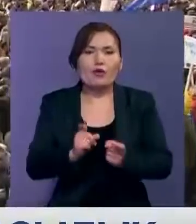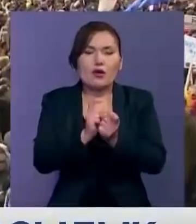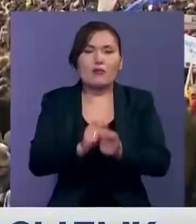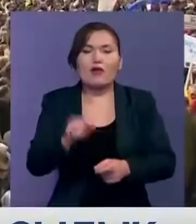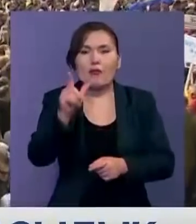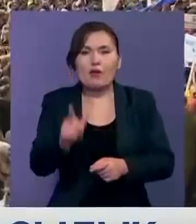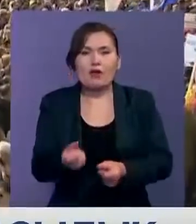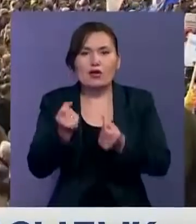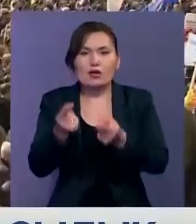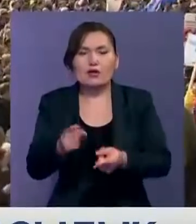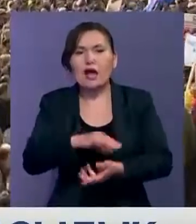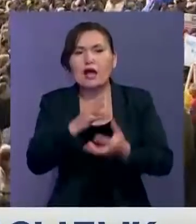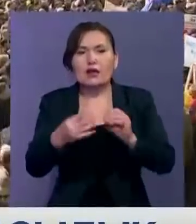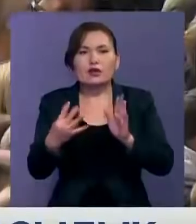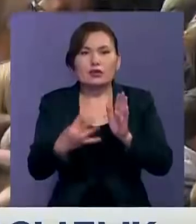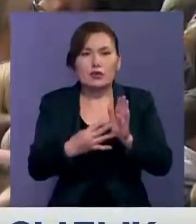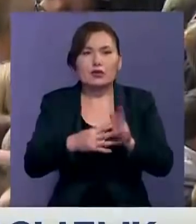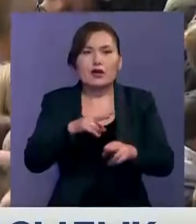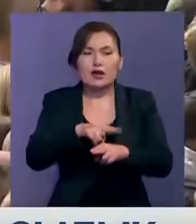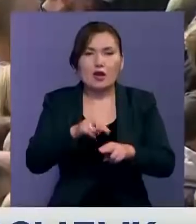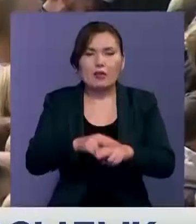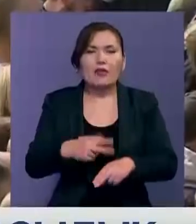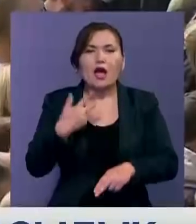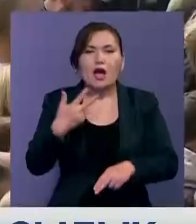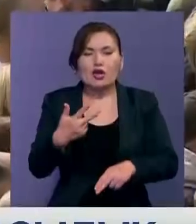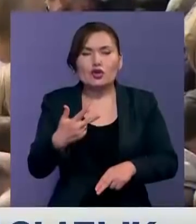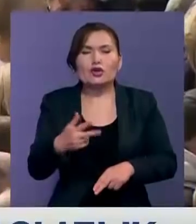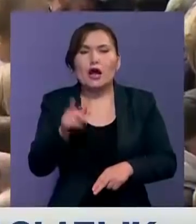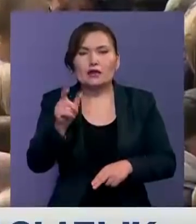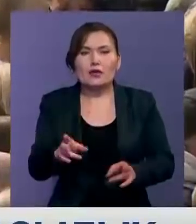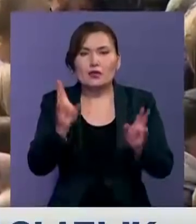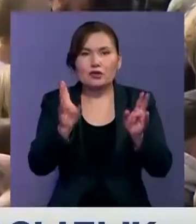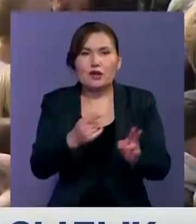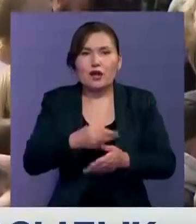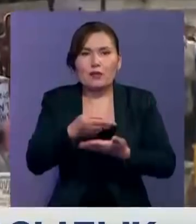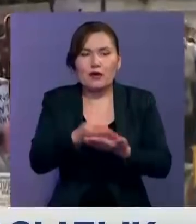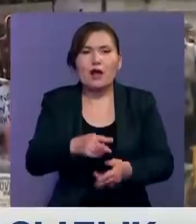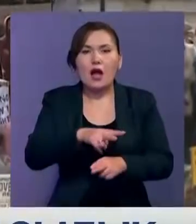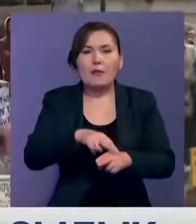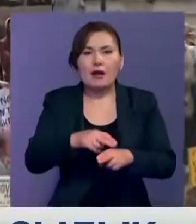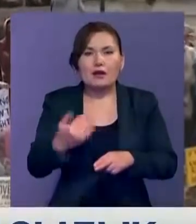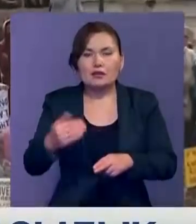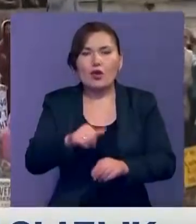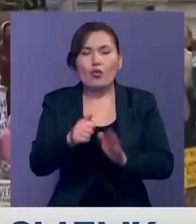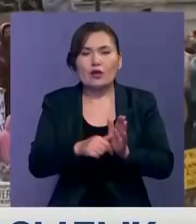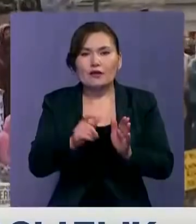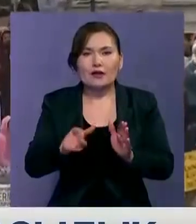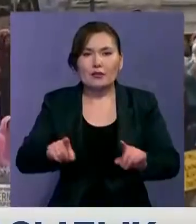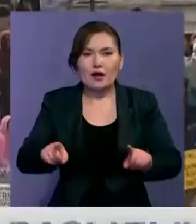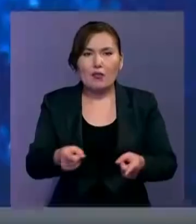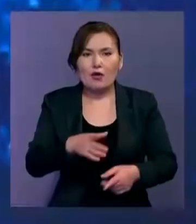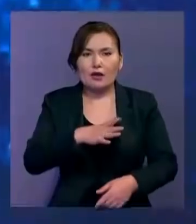қақтығысты. Нәтижесінде 9 тәртіп сақшысы мен 3 ереуілші жарақат алды. Полиция 16 адамды қамауға алған.